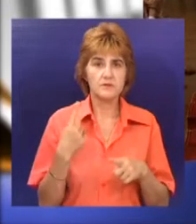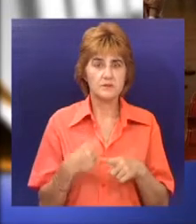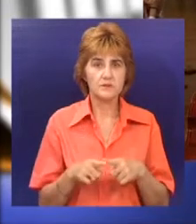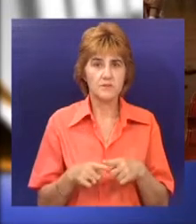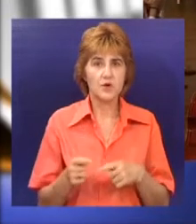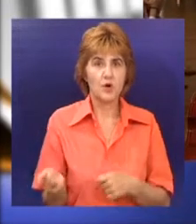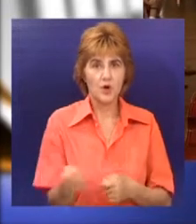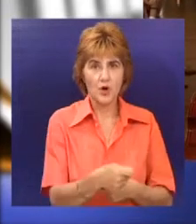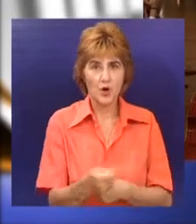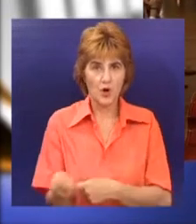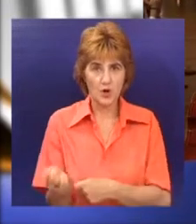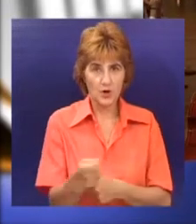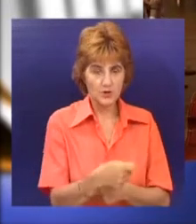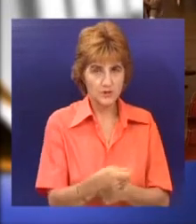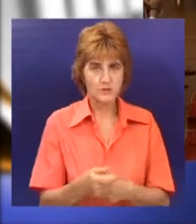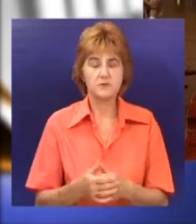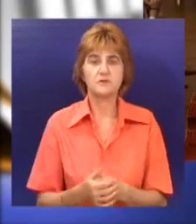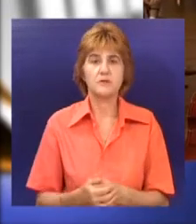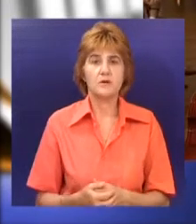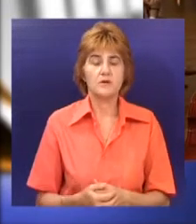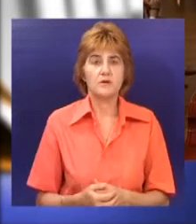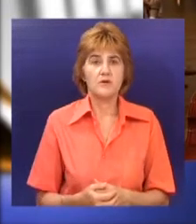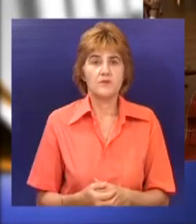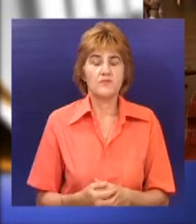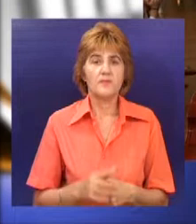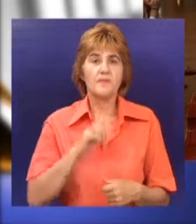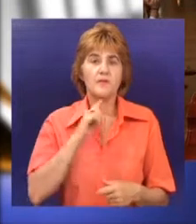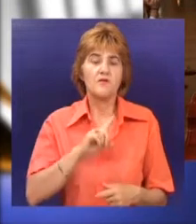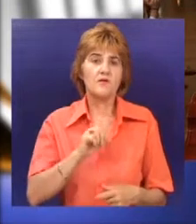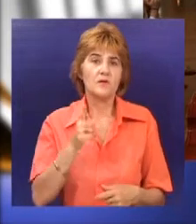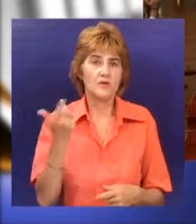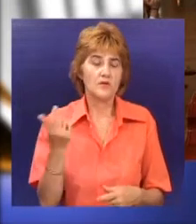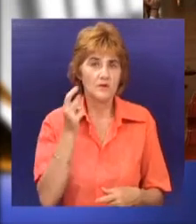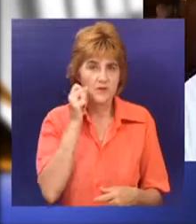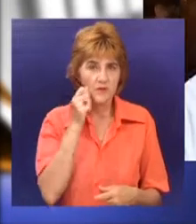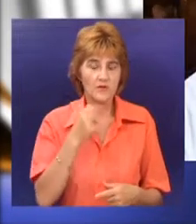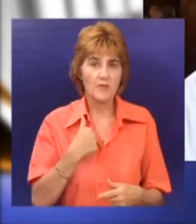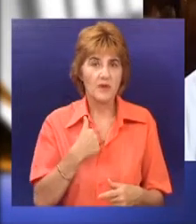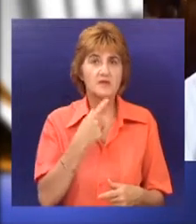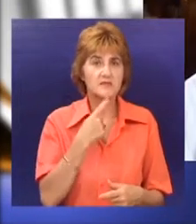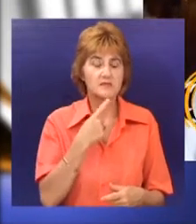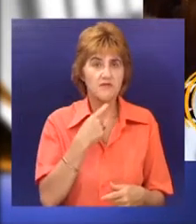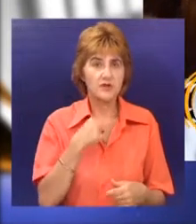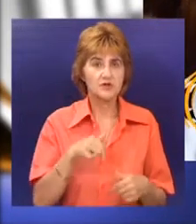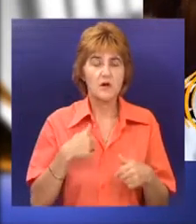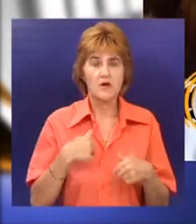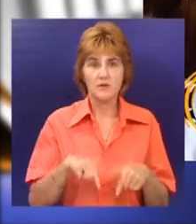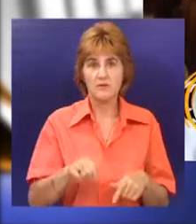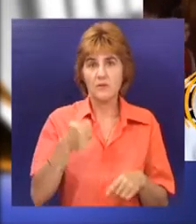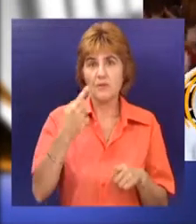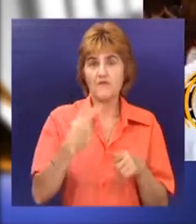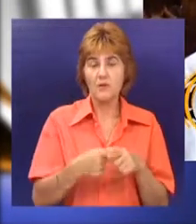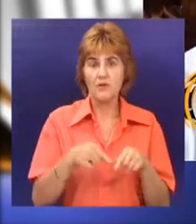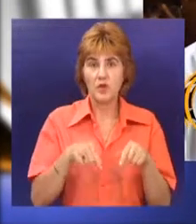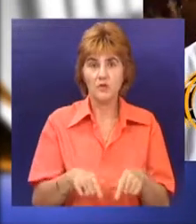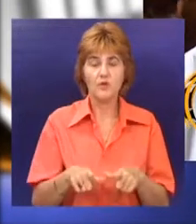jer kosim na risarskoj večeri i na risarima. Sviđa mi se puno, ja sam za prvi